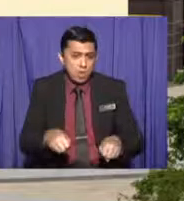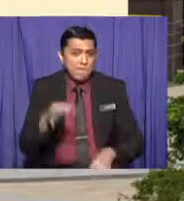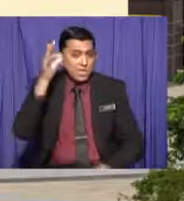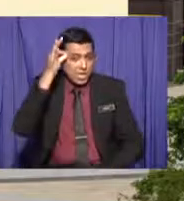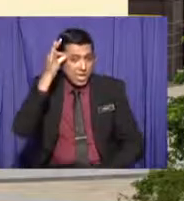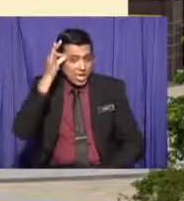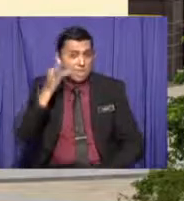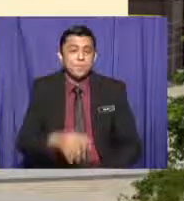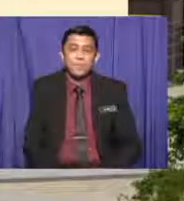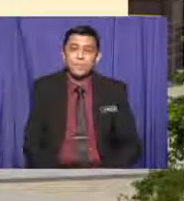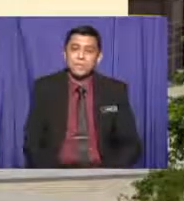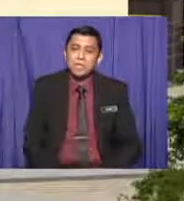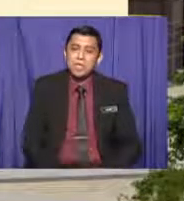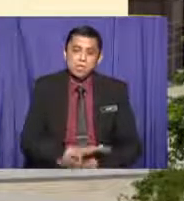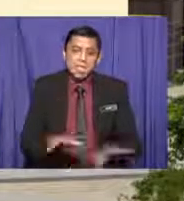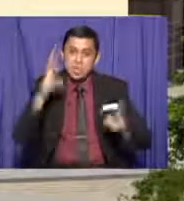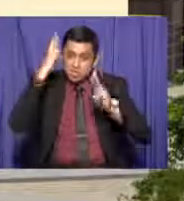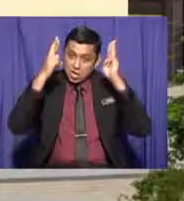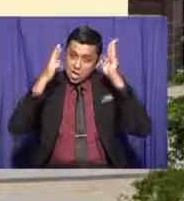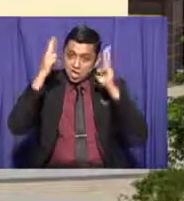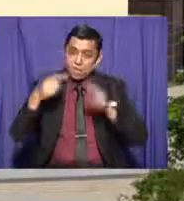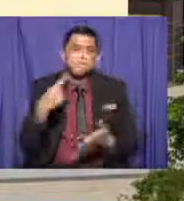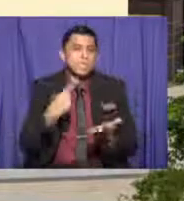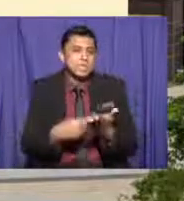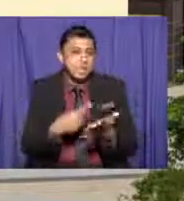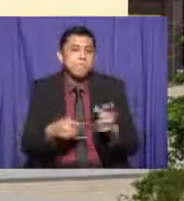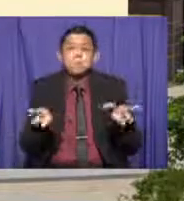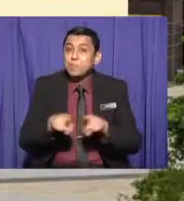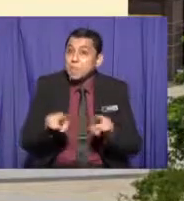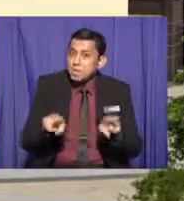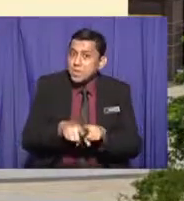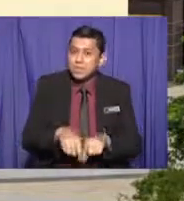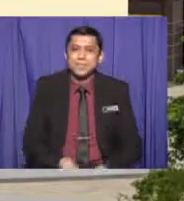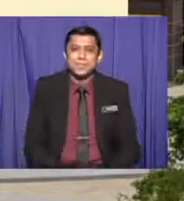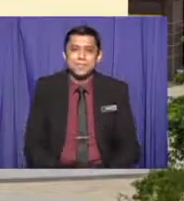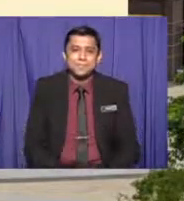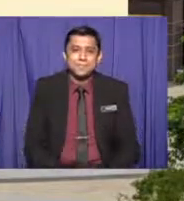fikirkan? Jangan risau ya, kita bincang bersama-sama.